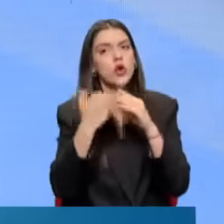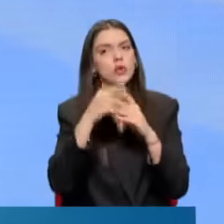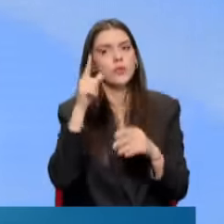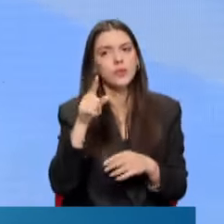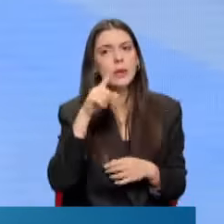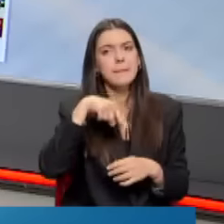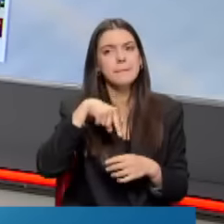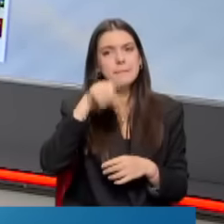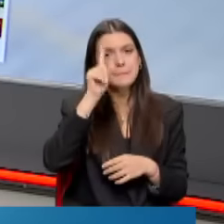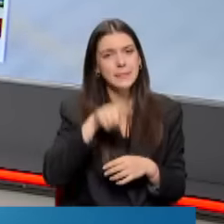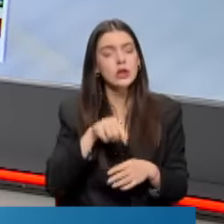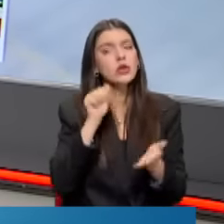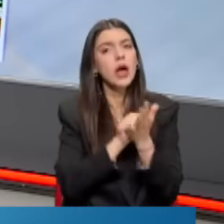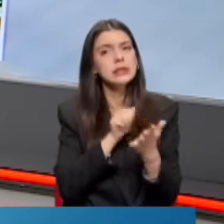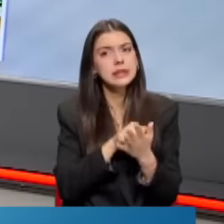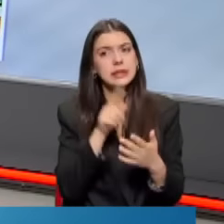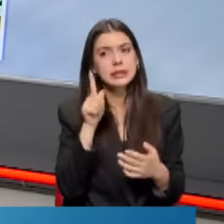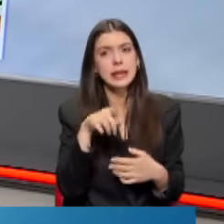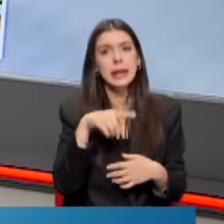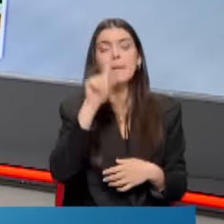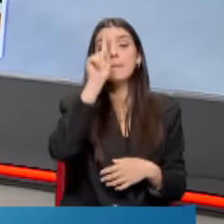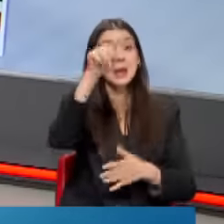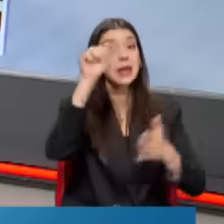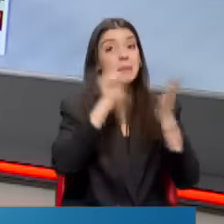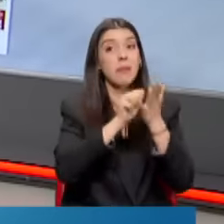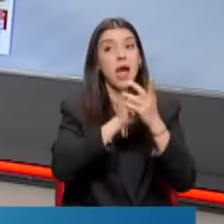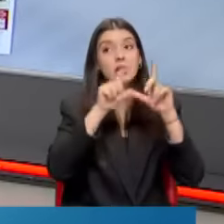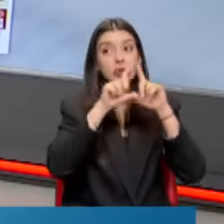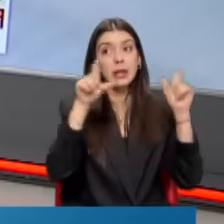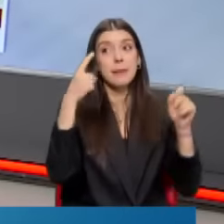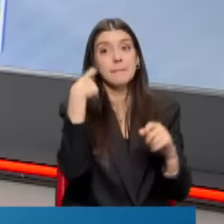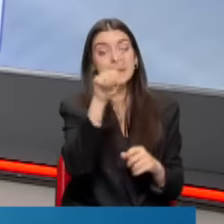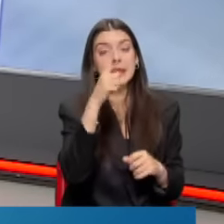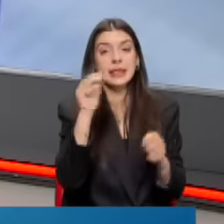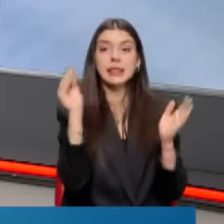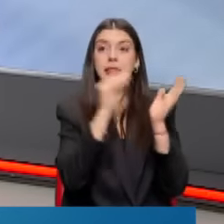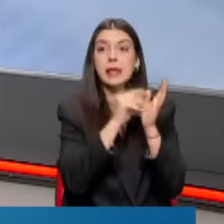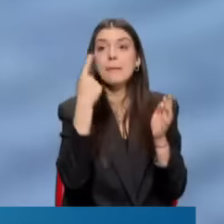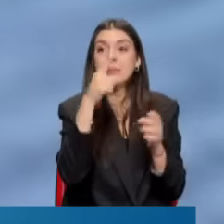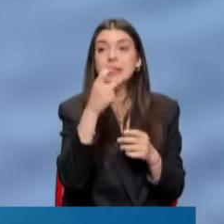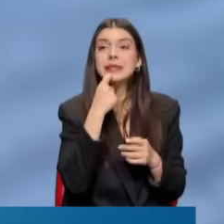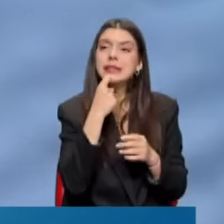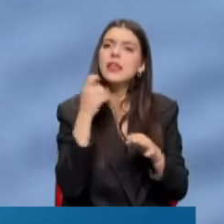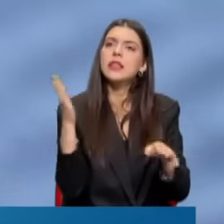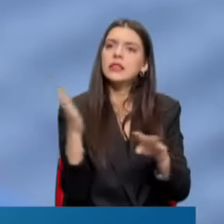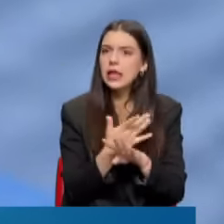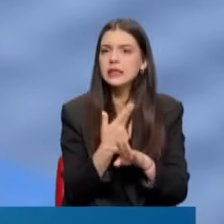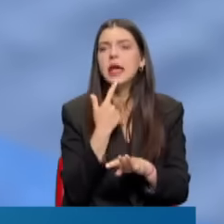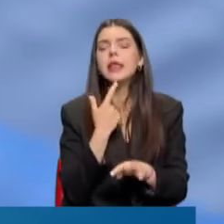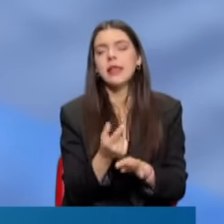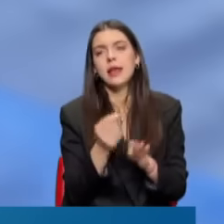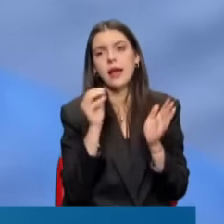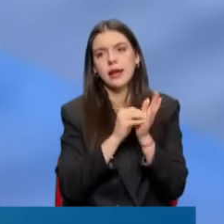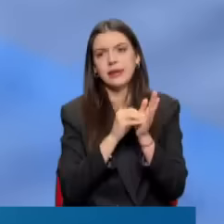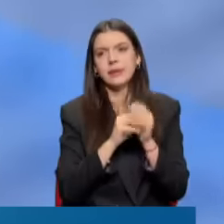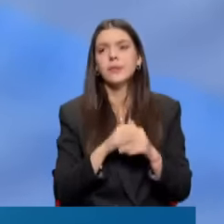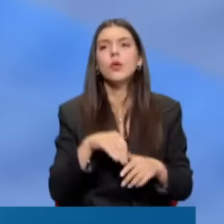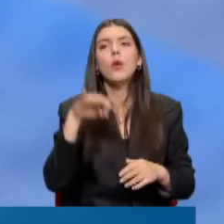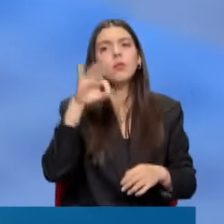bir gün gazetesi ise bin manşetiyle de çıkıyor Bugün 1000 yıl da geçse diyerek Bugün